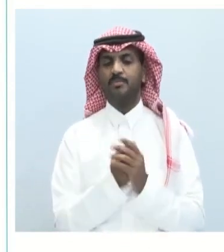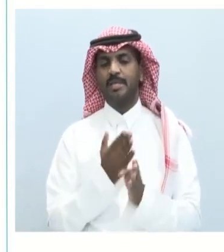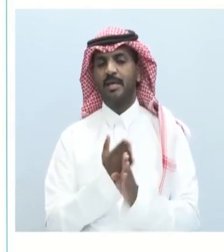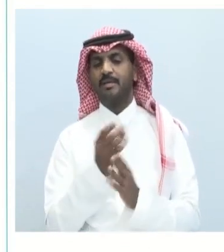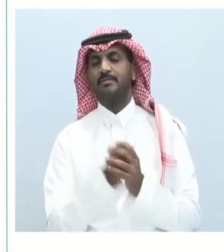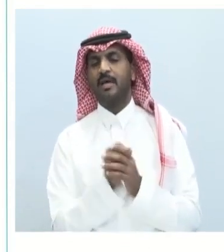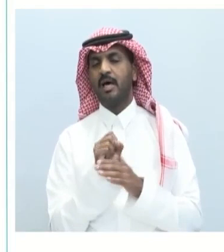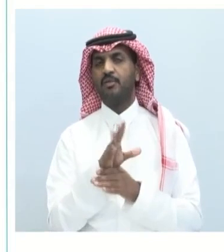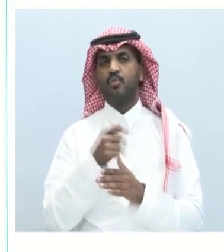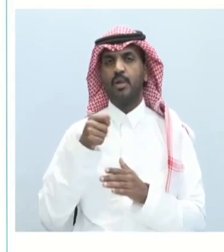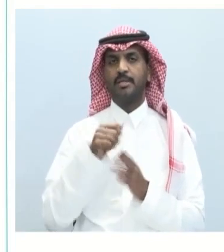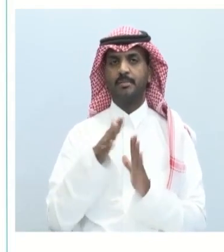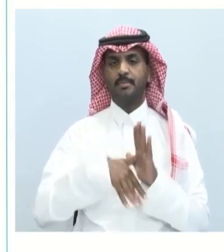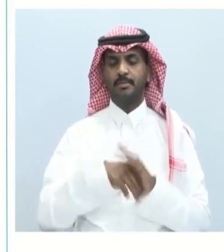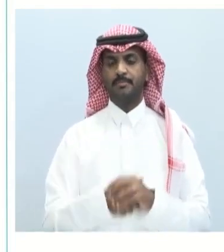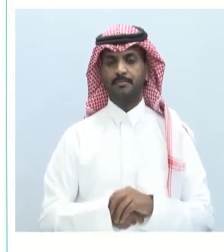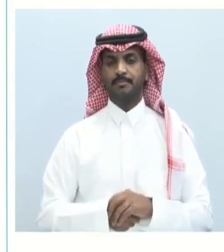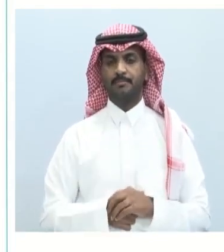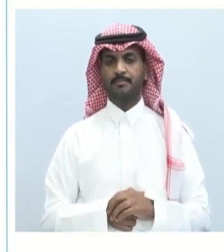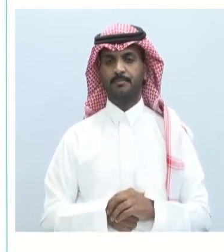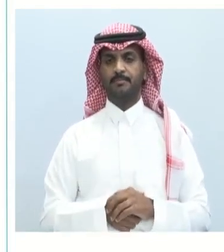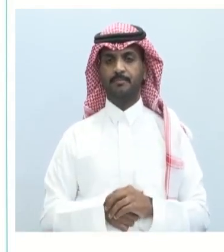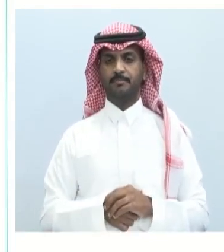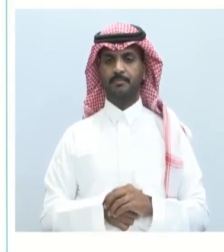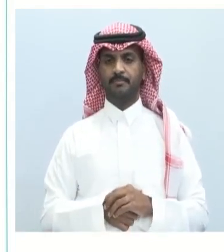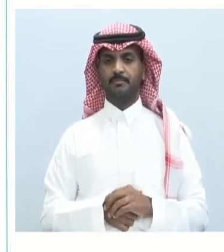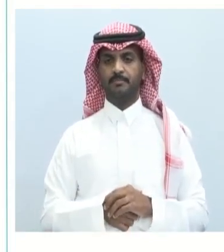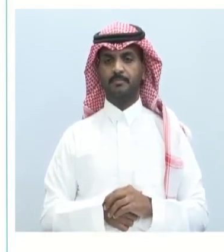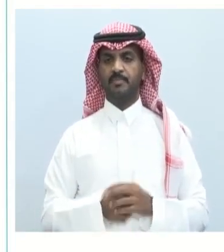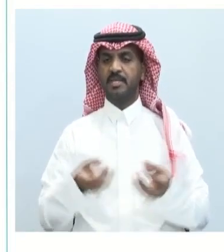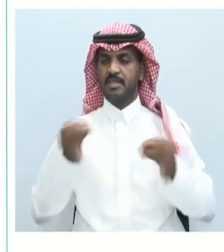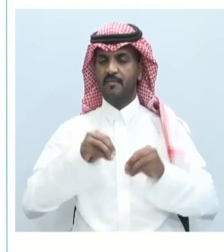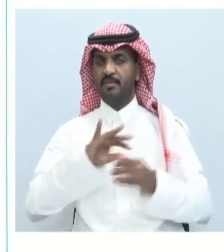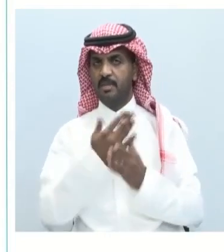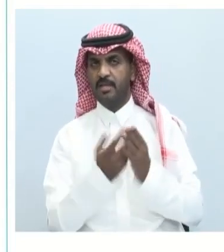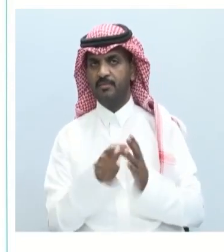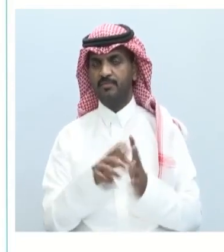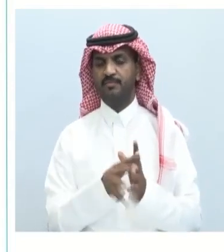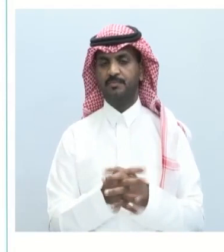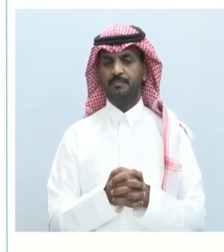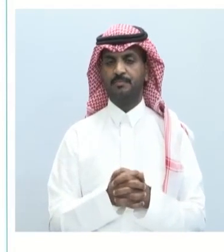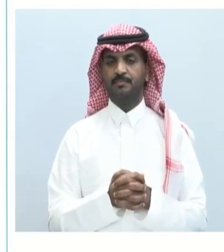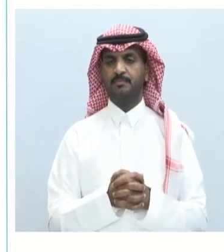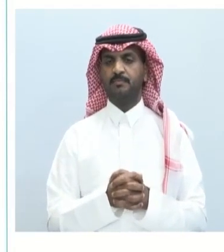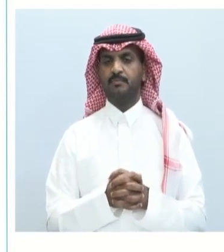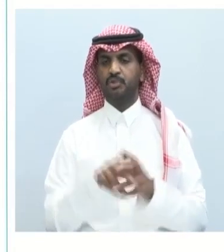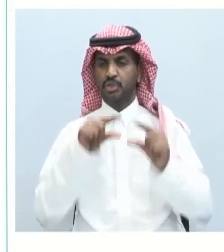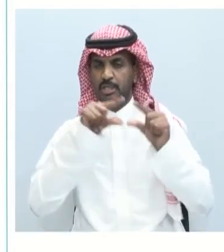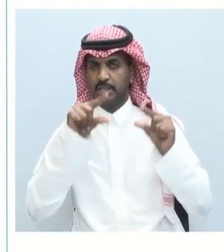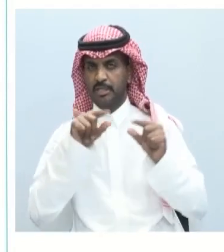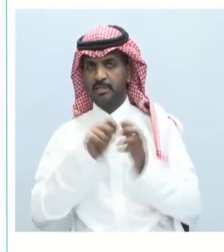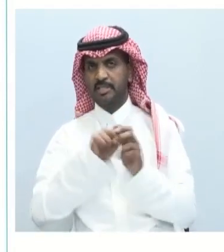طريقه عرض ورقه البيانات لاضافه البيانات في الجدول من شريط